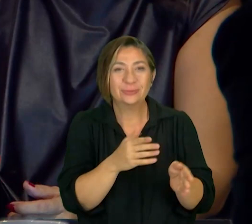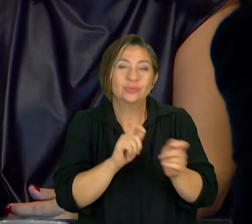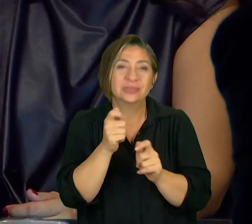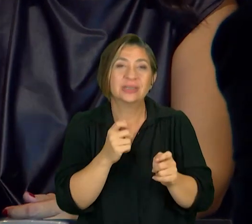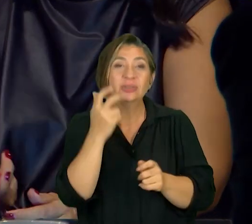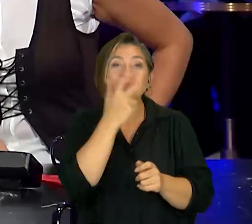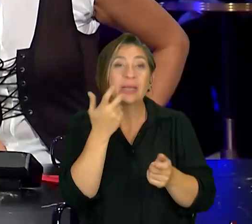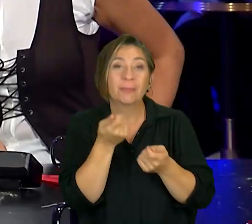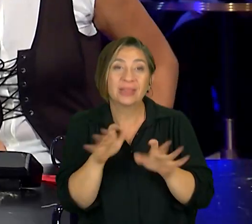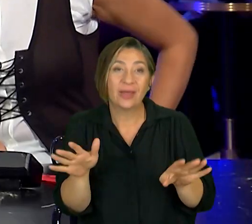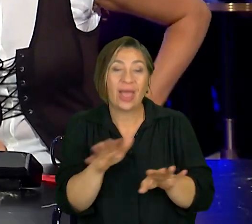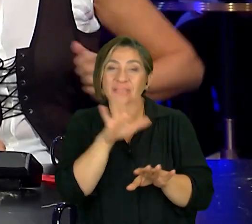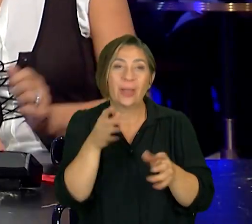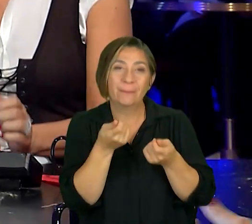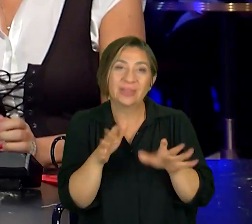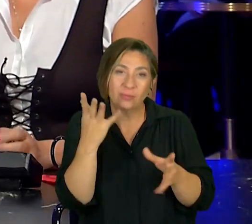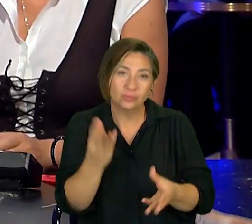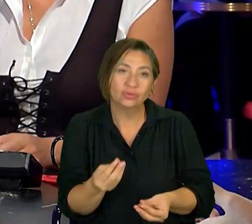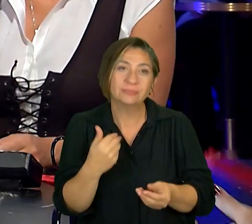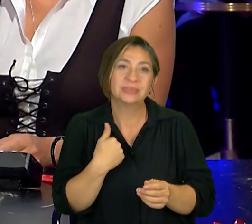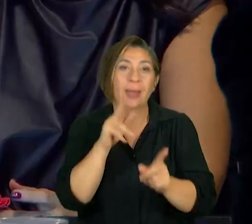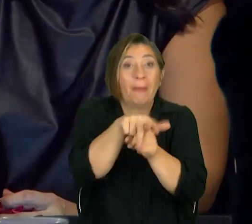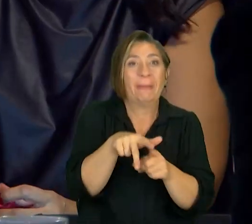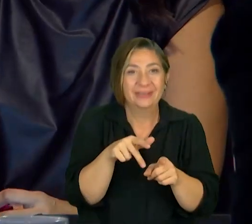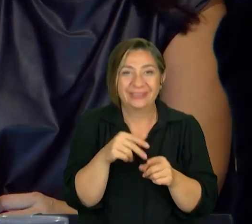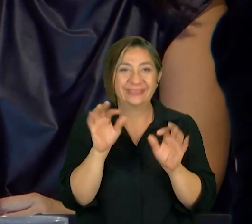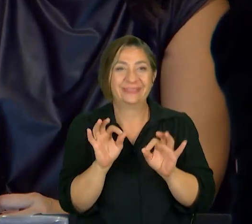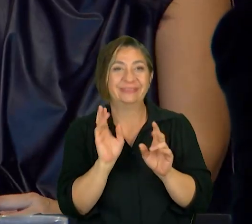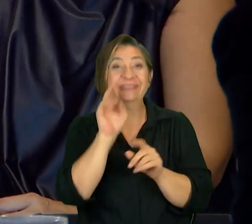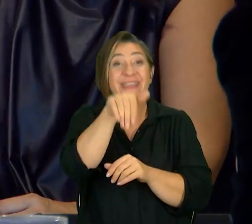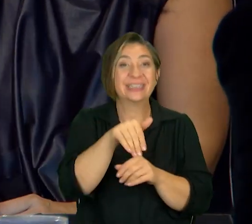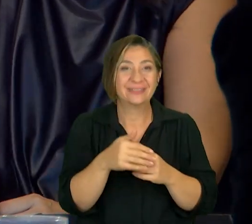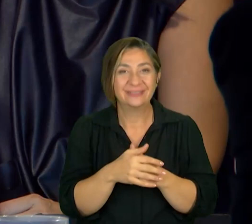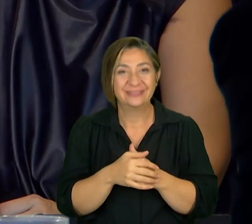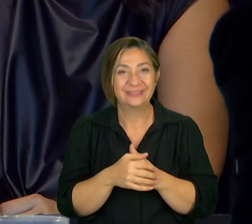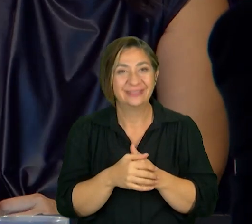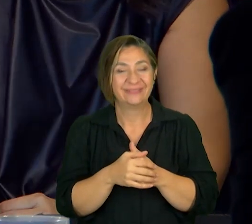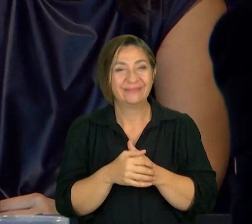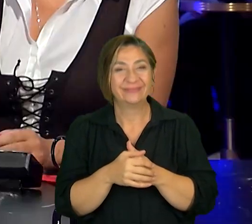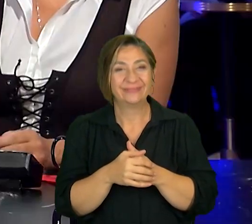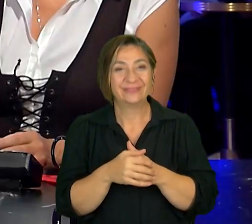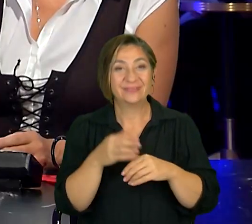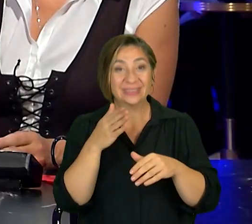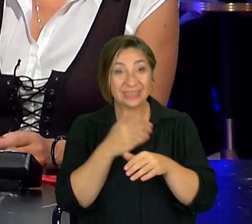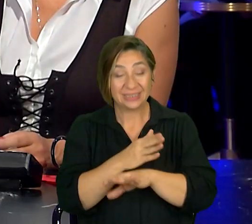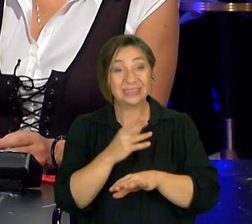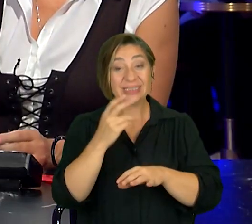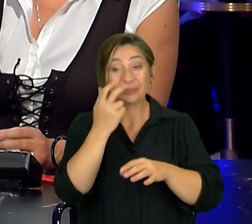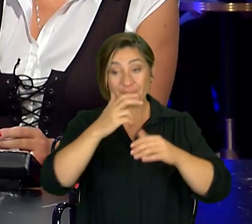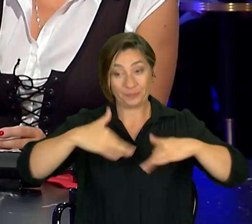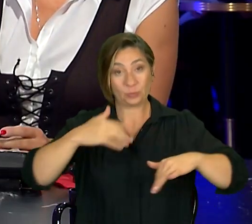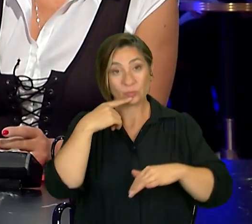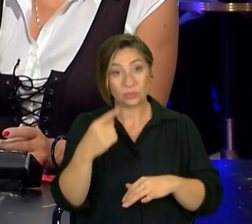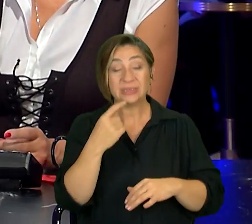tabii. Şarkı bedava. Her şey bedava olunca biz hemen atladık. Evet. Zaten şöyle de bir durum var. Aslında bunu sahnede de söylüyoruz